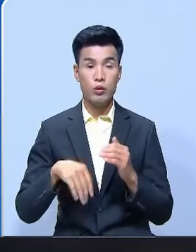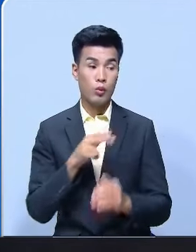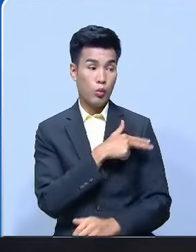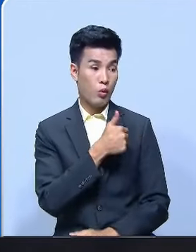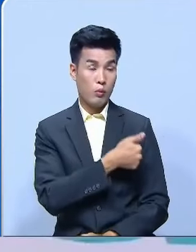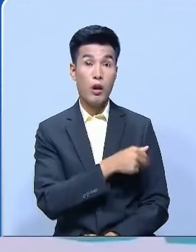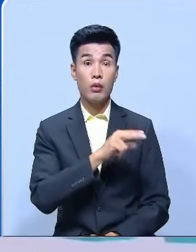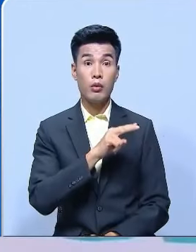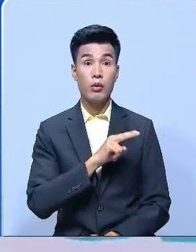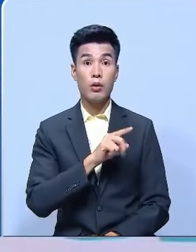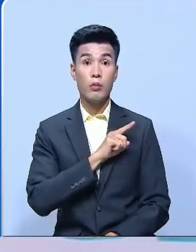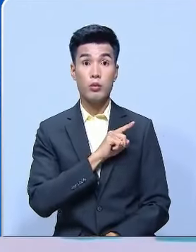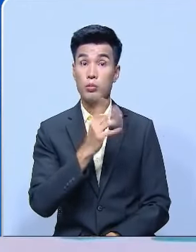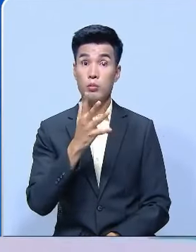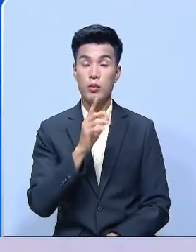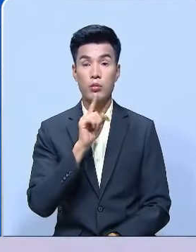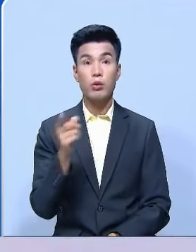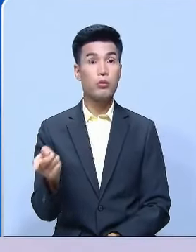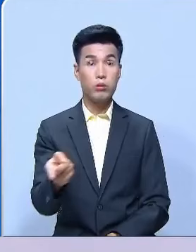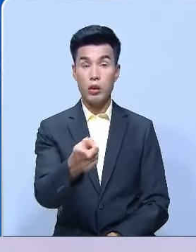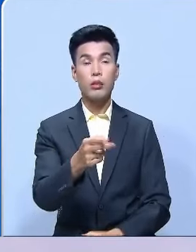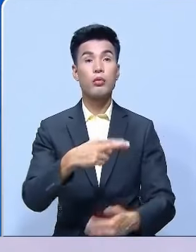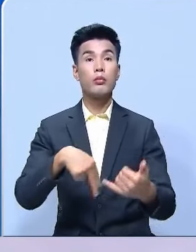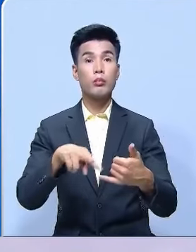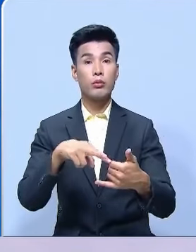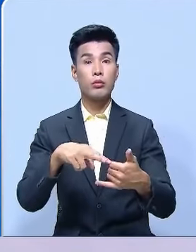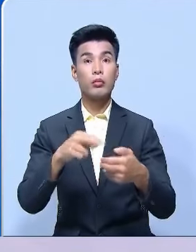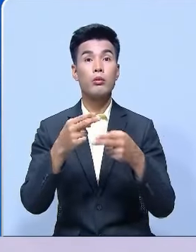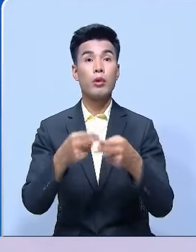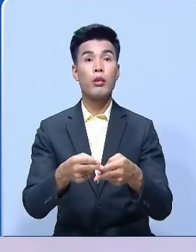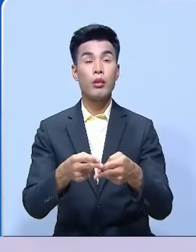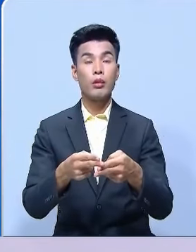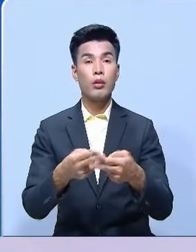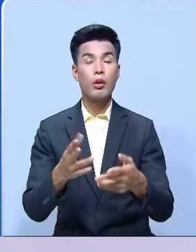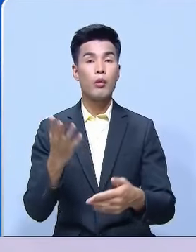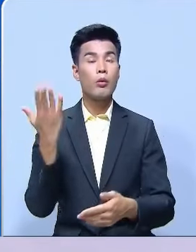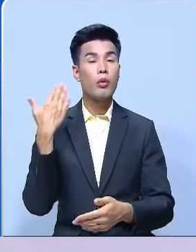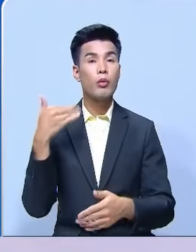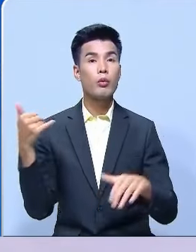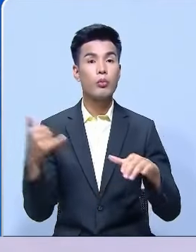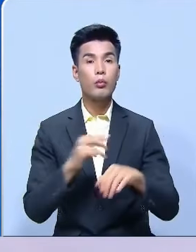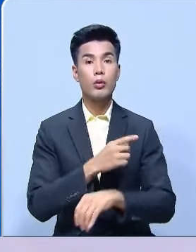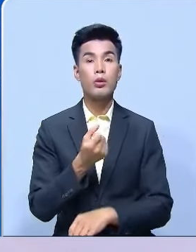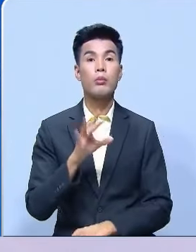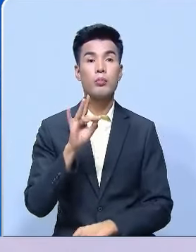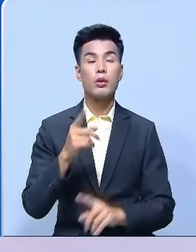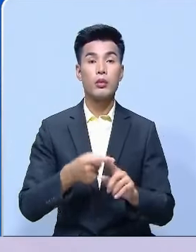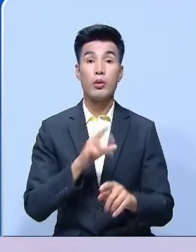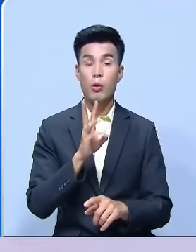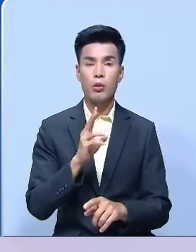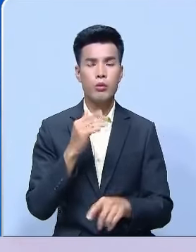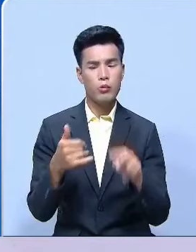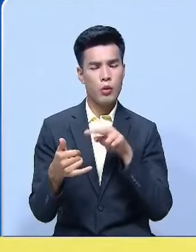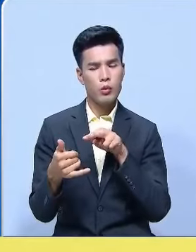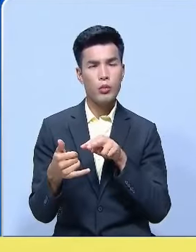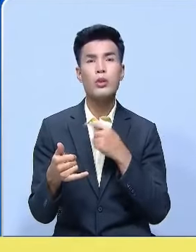รับผิดชอบใดๆบอกแค่ว่าให้เธอมารักษาตามอาการหลังจากเข้ารักษาตัวเมื่อวันที่18มิถุนายนตอนแรกหมอวินิจฉัยว่าต่